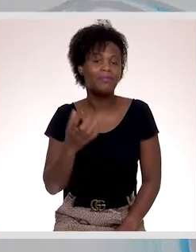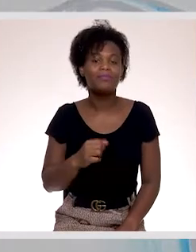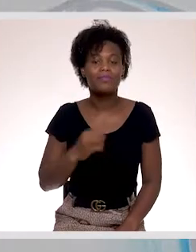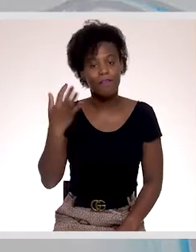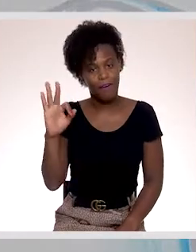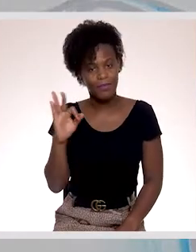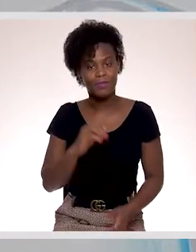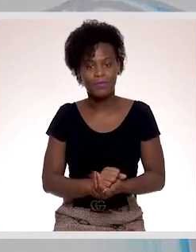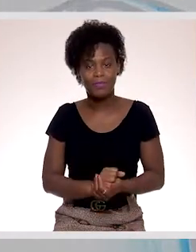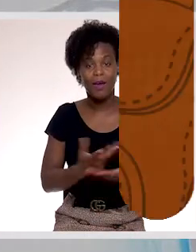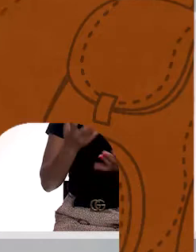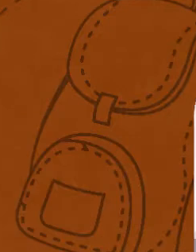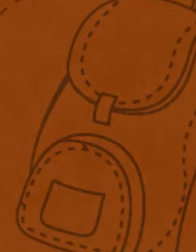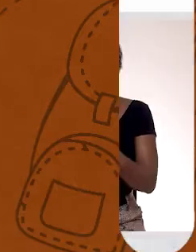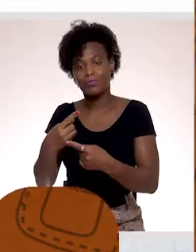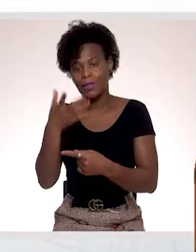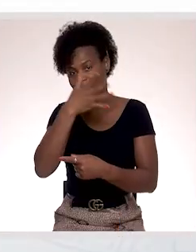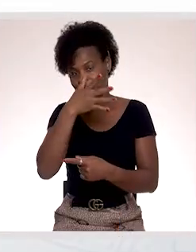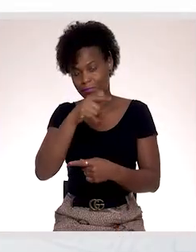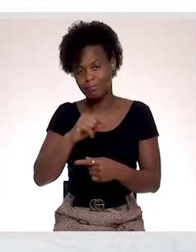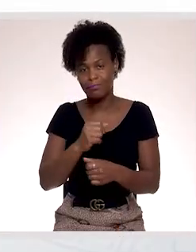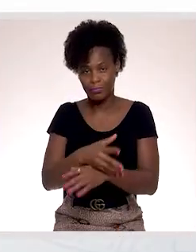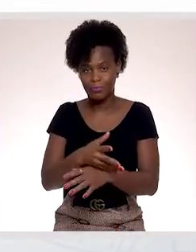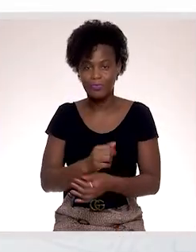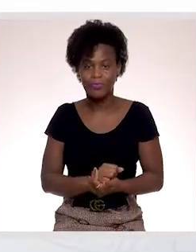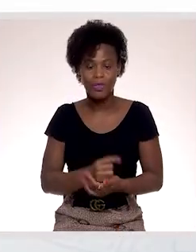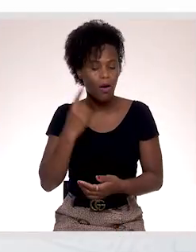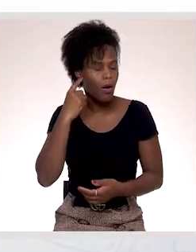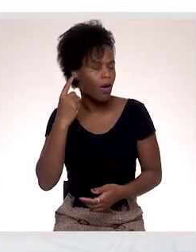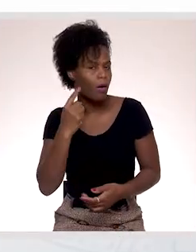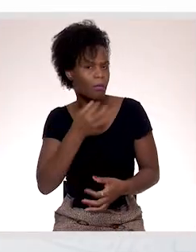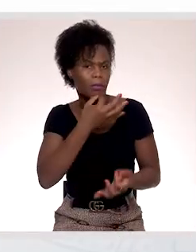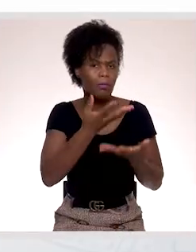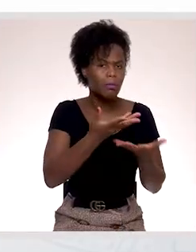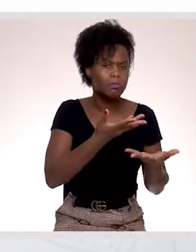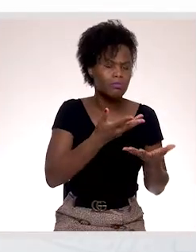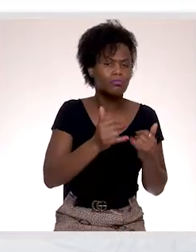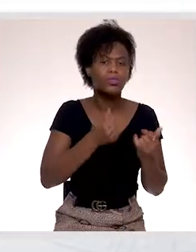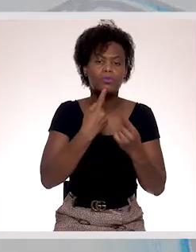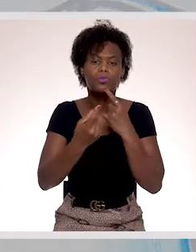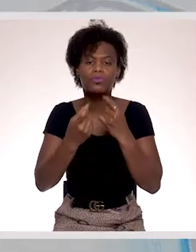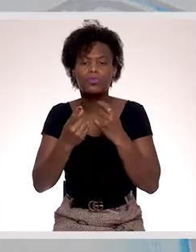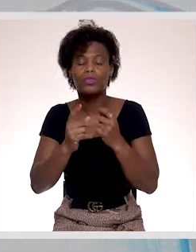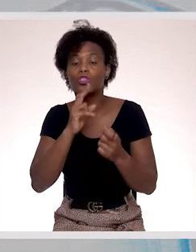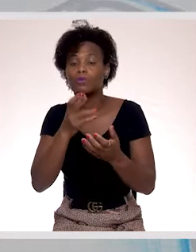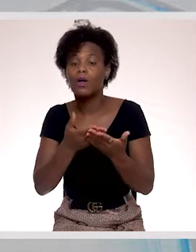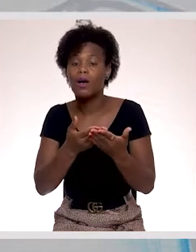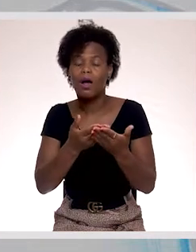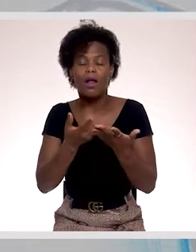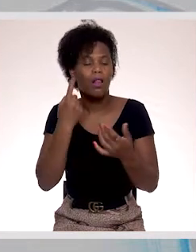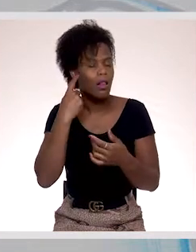On passe à l'activité suivante. Écoute le dialogue et réponds aux questions. Prends le temps